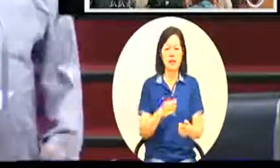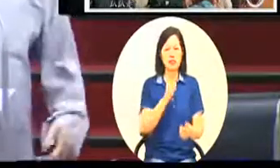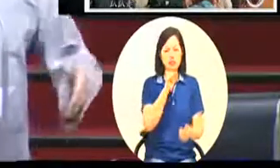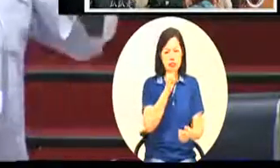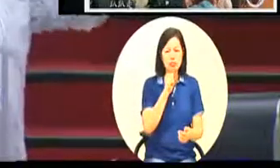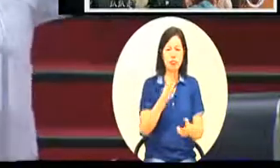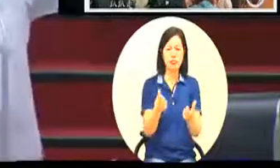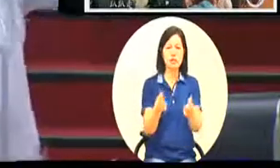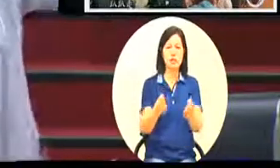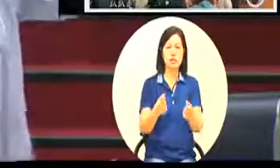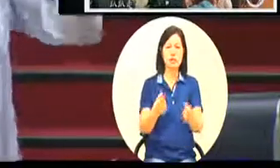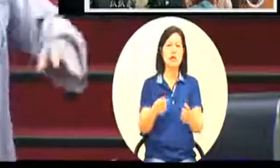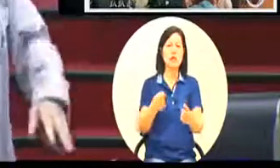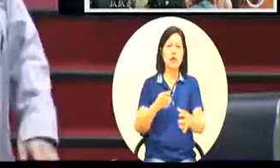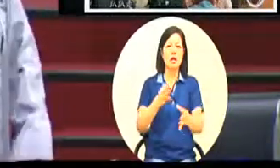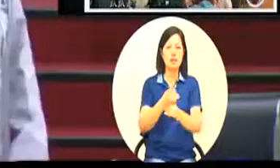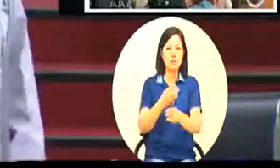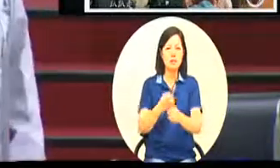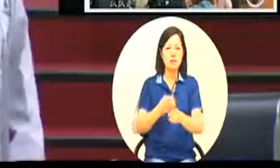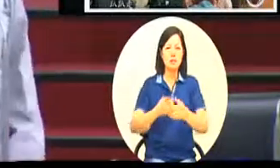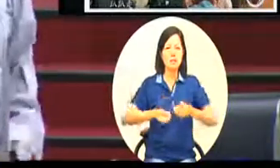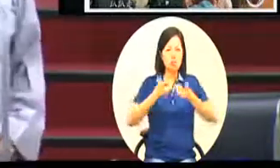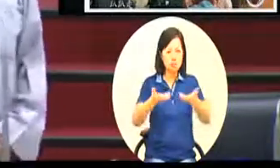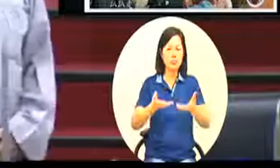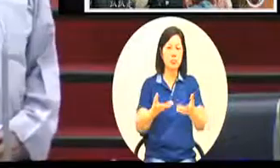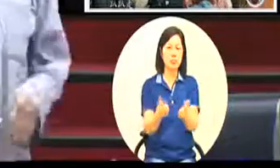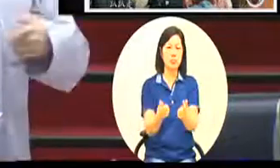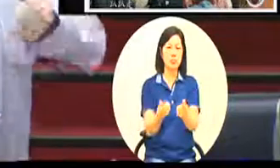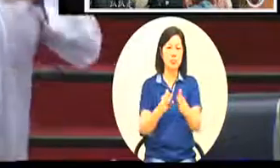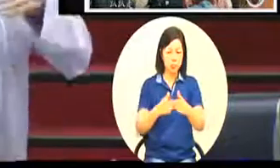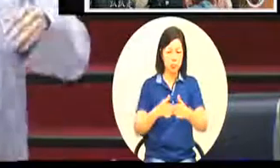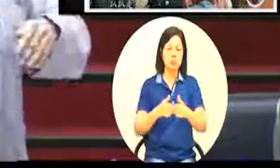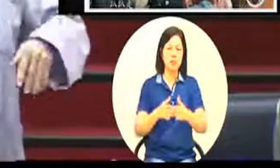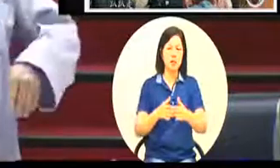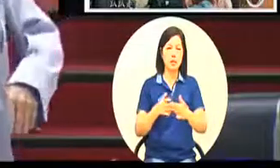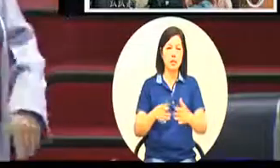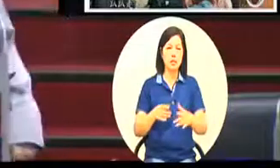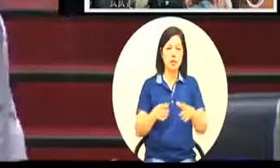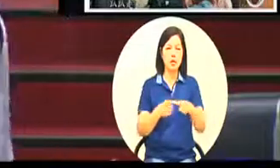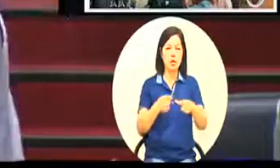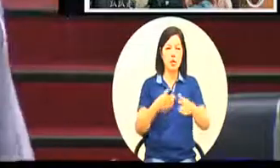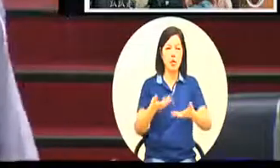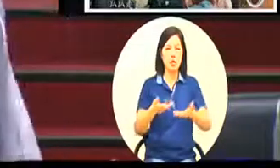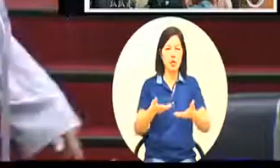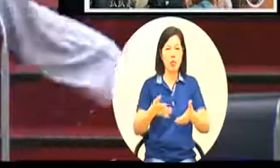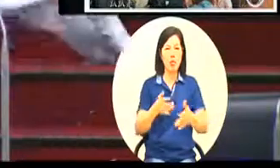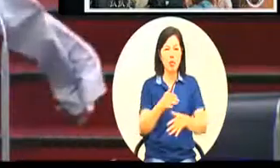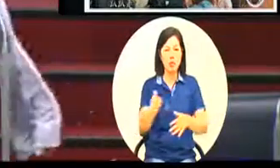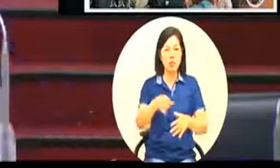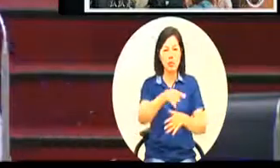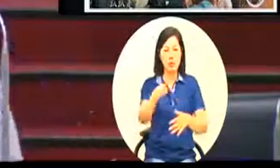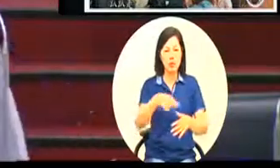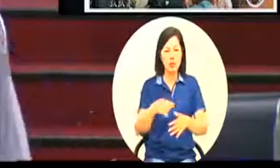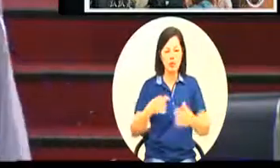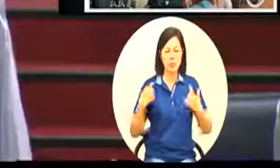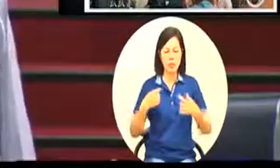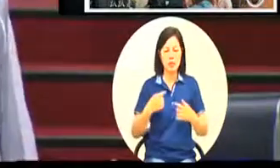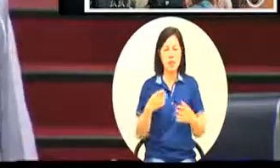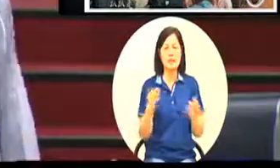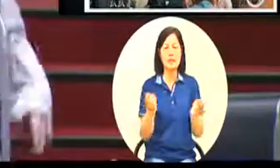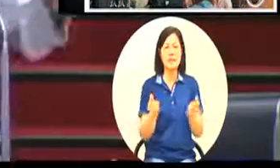啊，甲七个那是公正。公众人物啊，是讲我穿袈裟都袂使，无哦，周刊都报啊